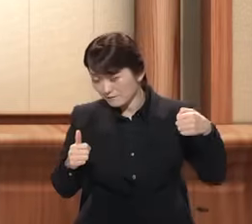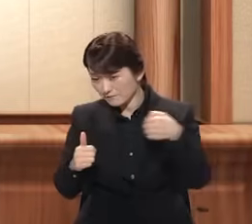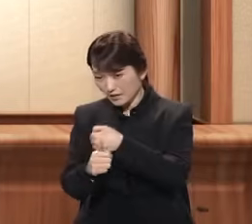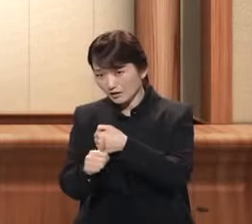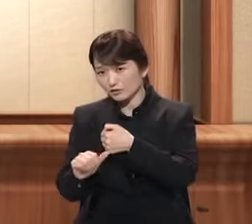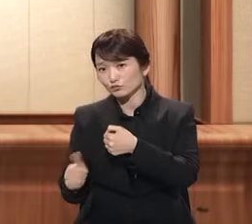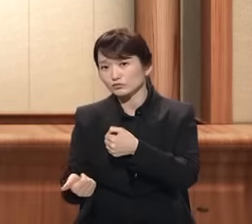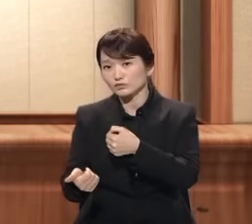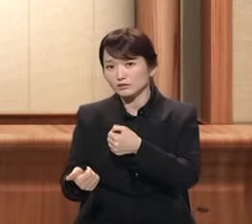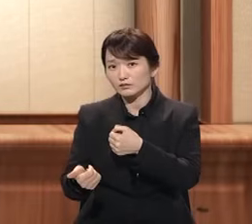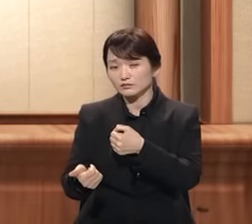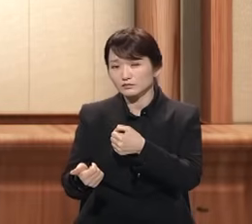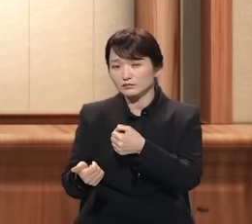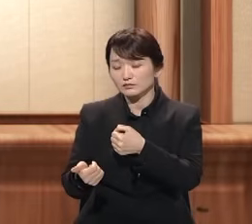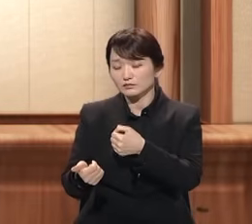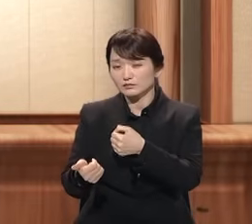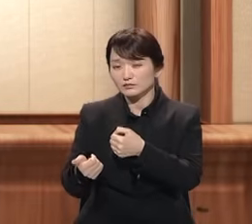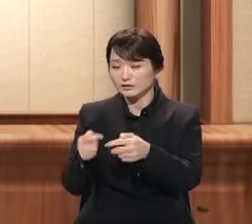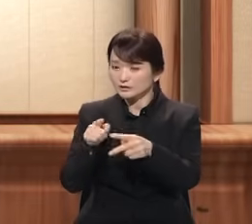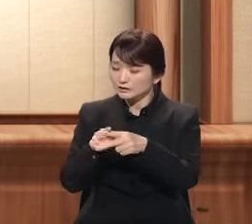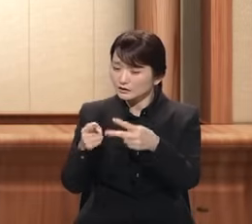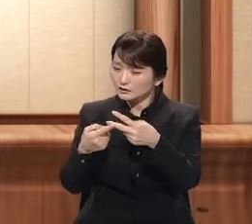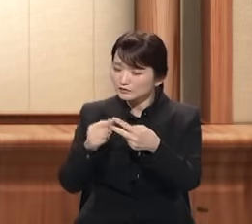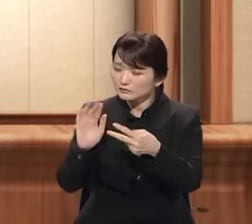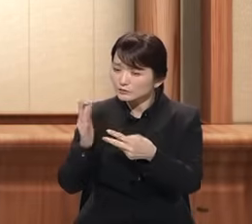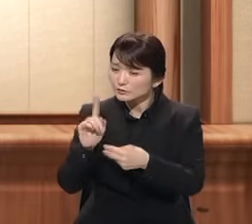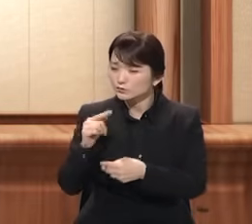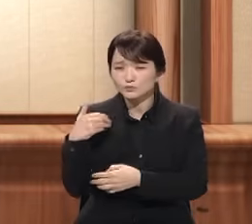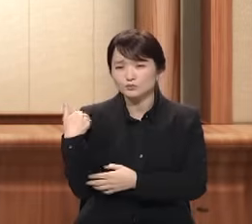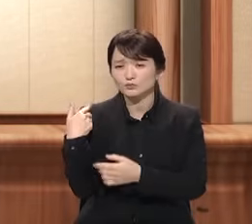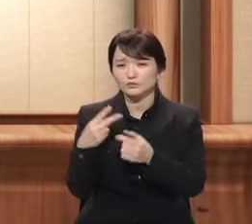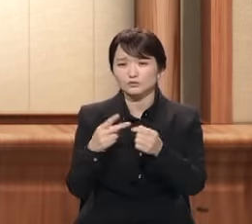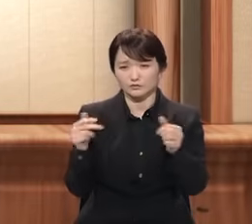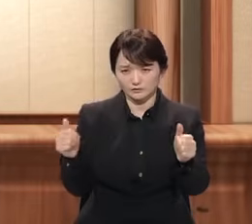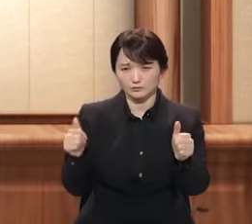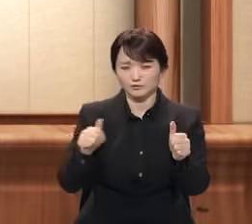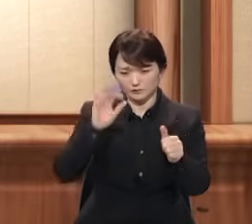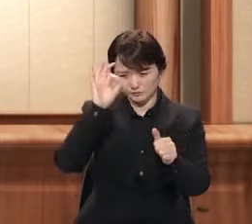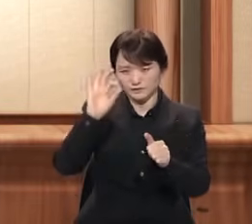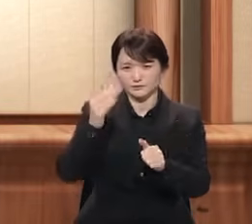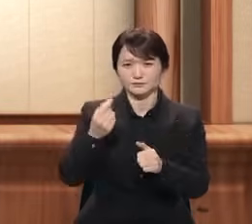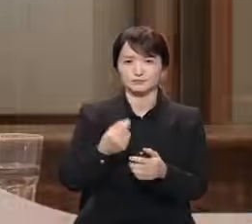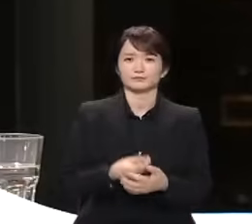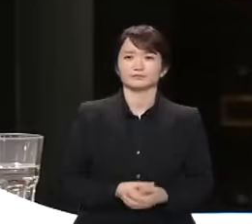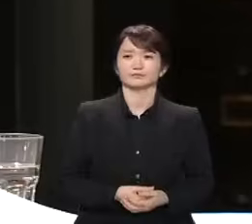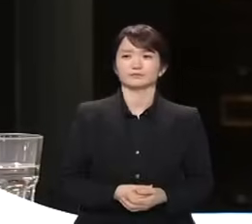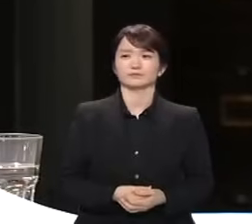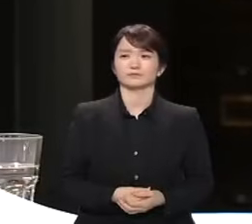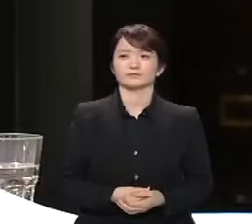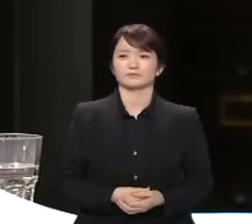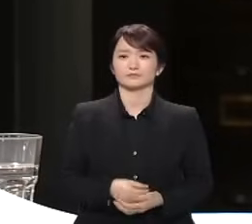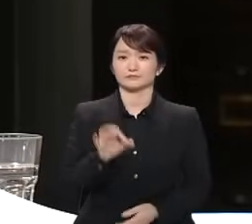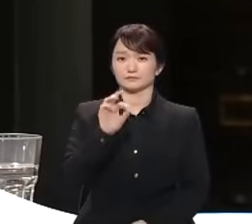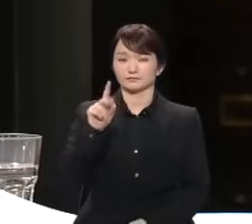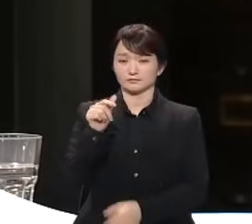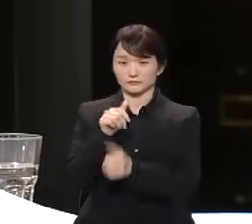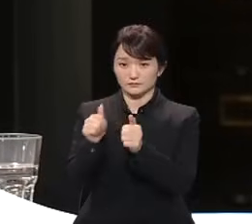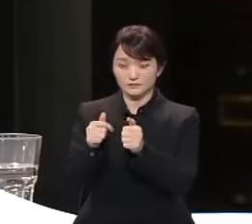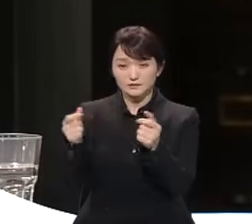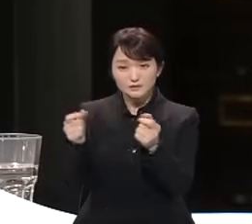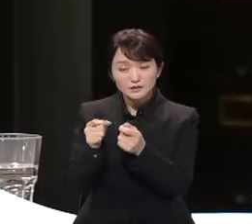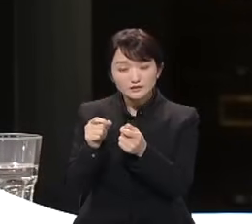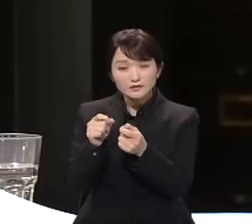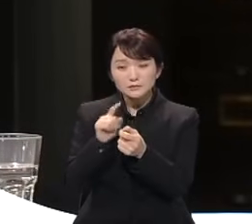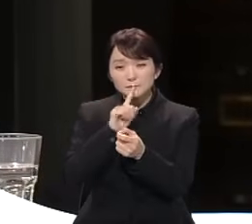있을까요? 항소에서 항소심에서 조금 더 봐야 될 것 같습니다. 자, 그 양 변호사님도 짧게 좀 뭐 주실 말씀이